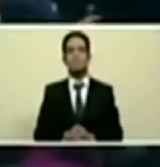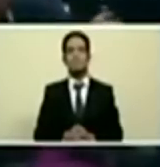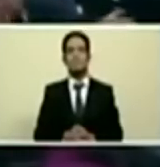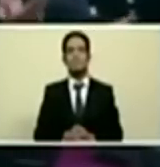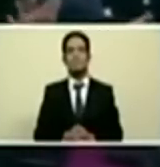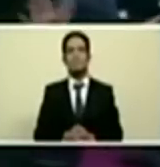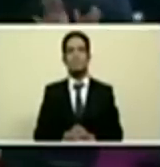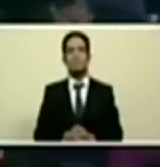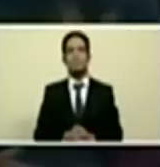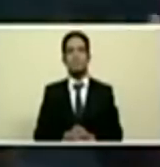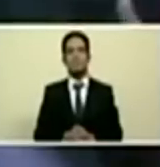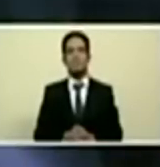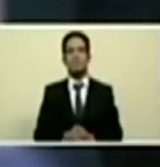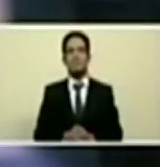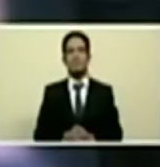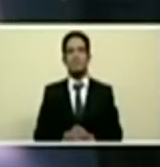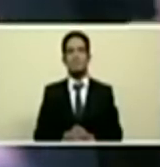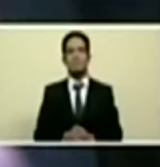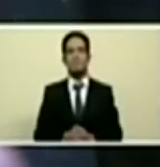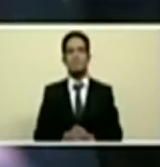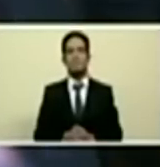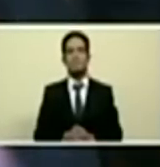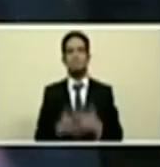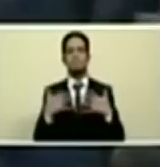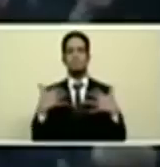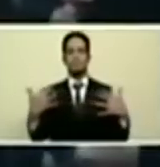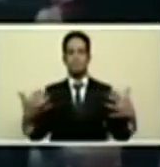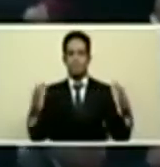elle, tourne autour de 10 millions de pourcents. En outre, et